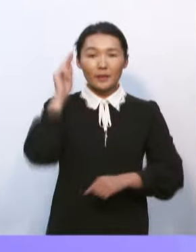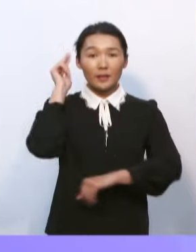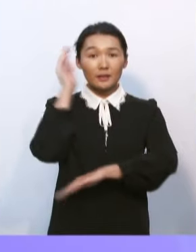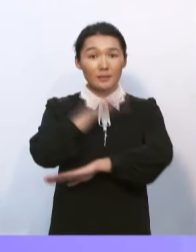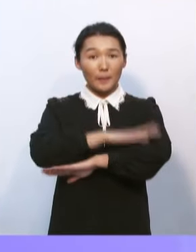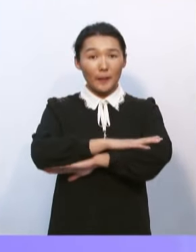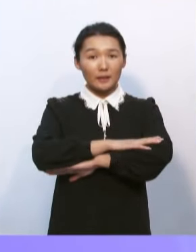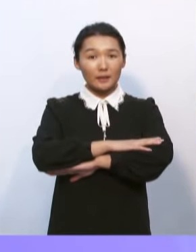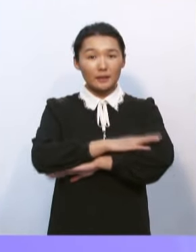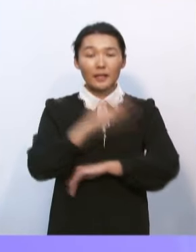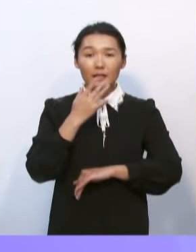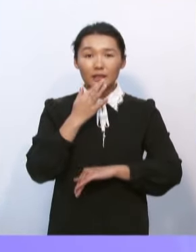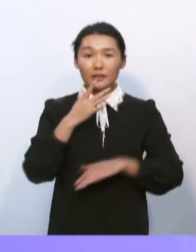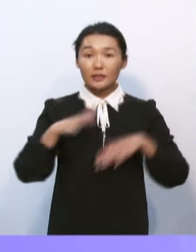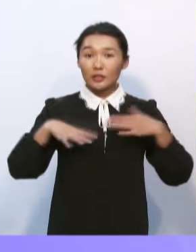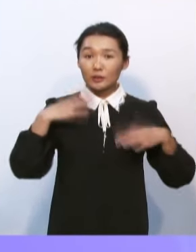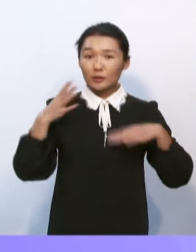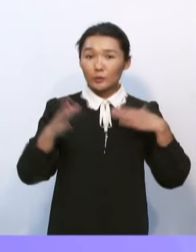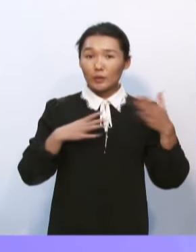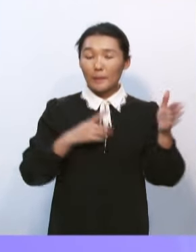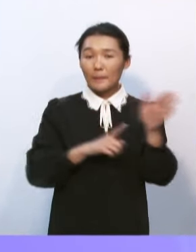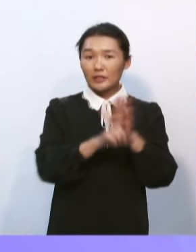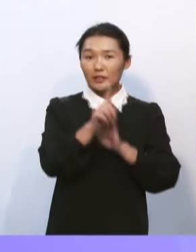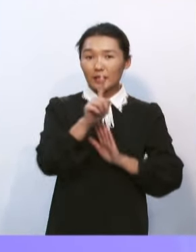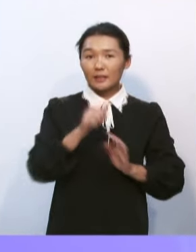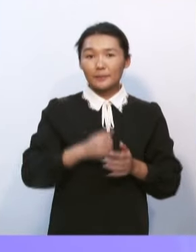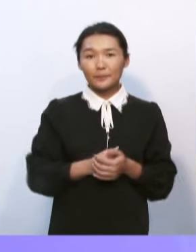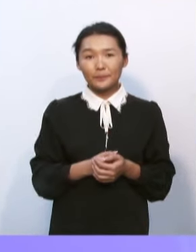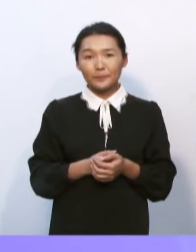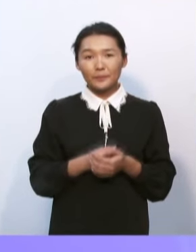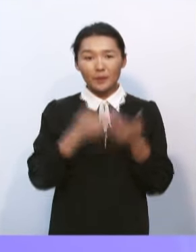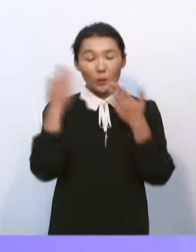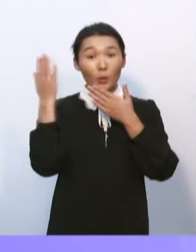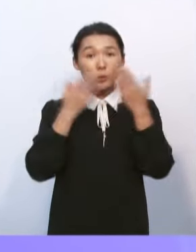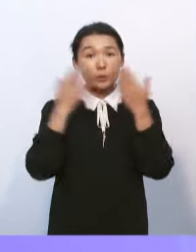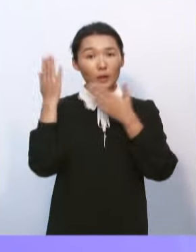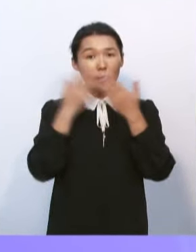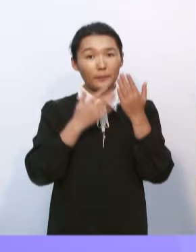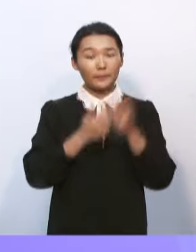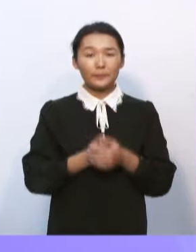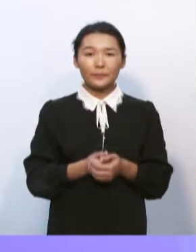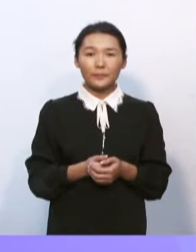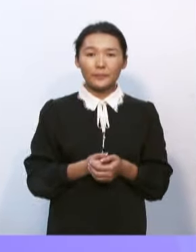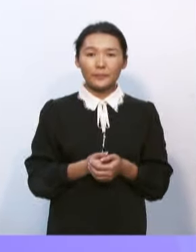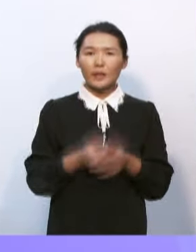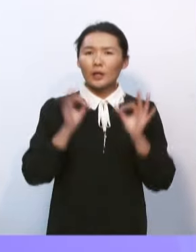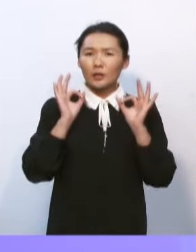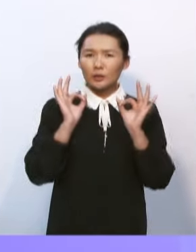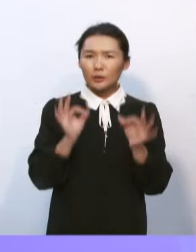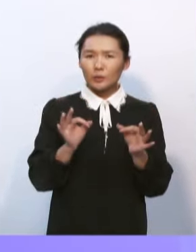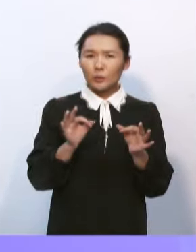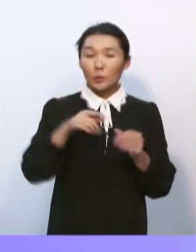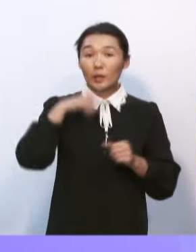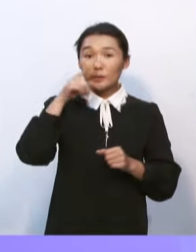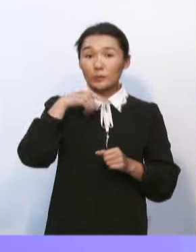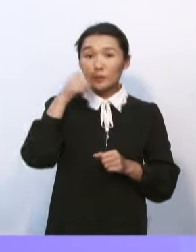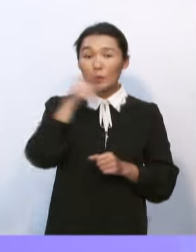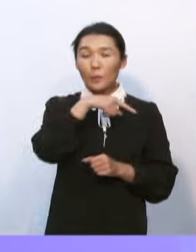Сабакты тил жаттыктуруудан баштайлы. Окугула. Туура сүйлөп